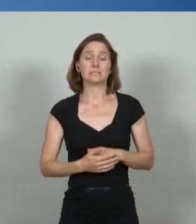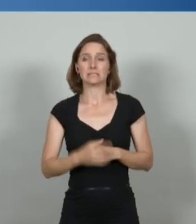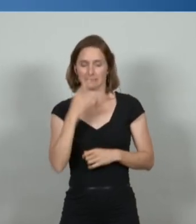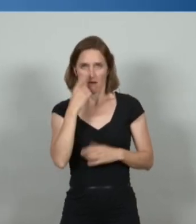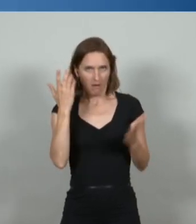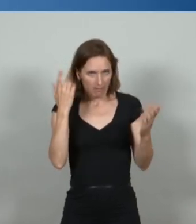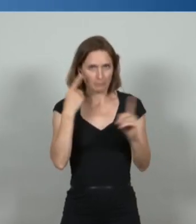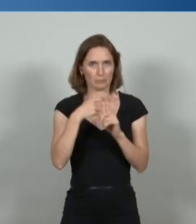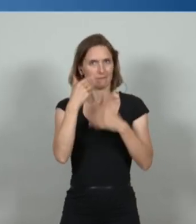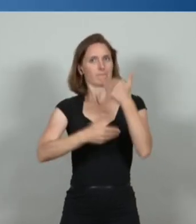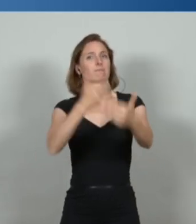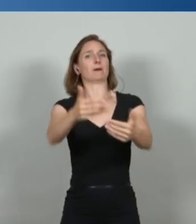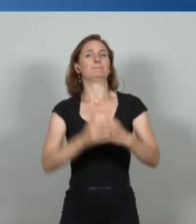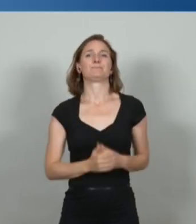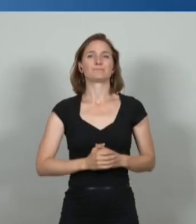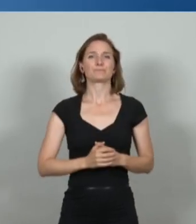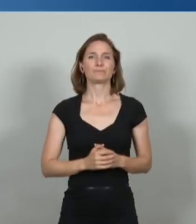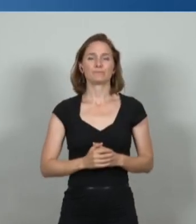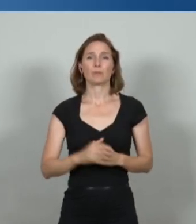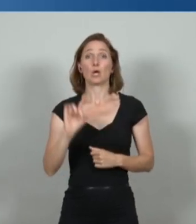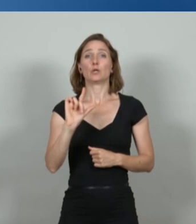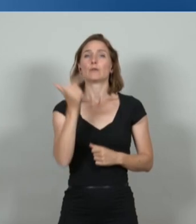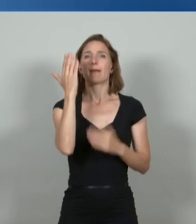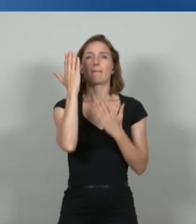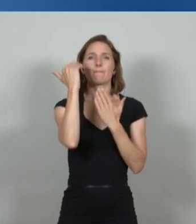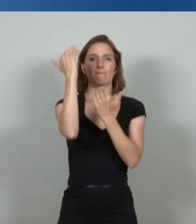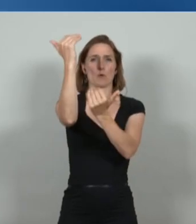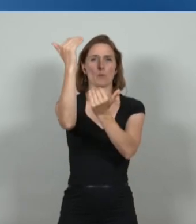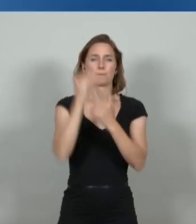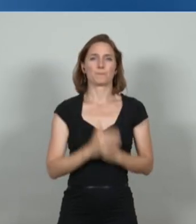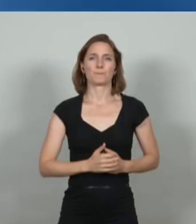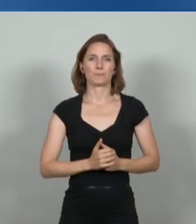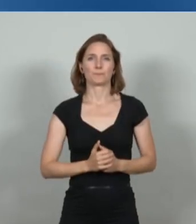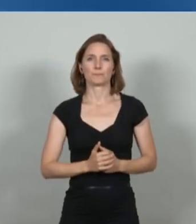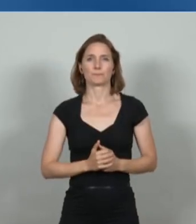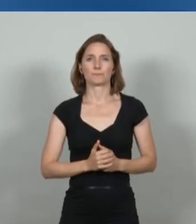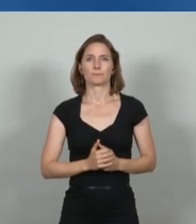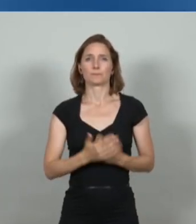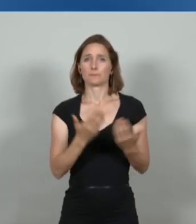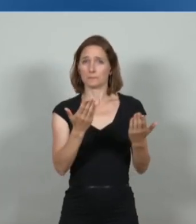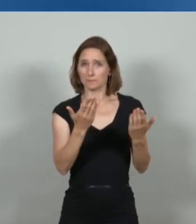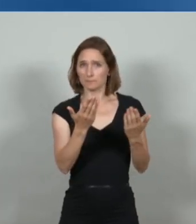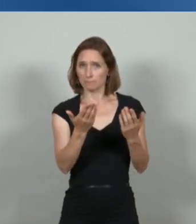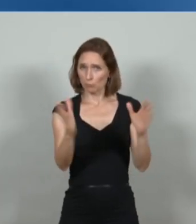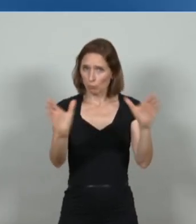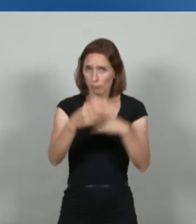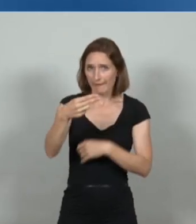sens deuxième vœu et c'est un vœu de nr